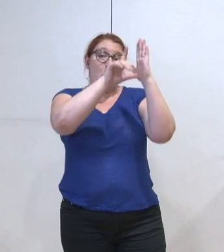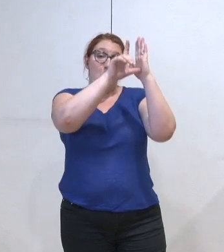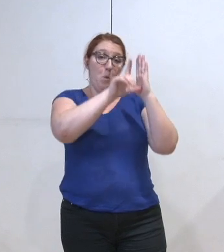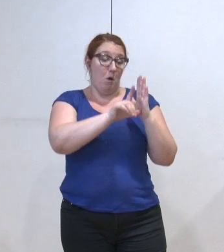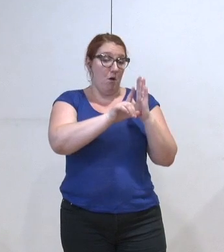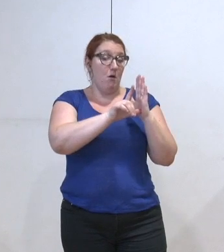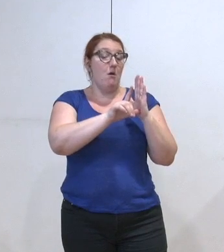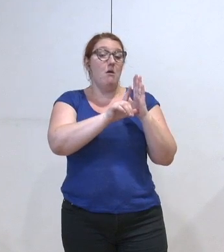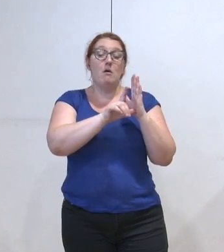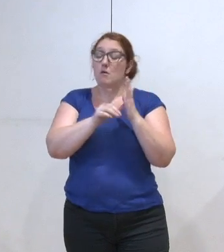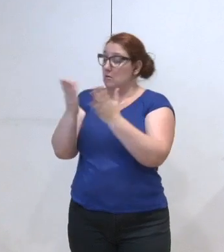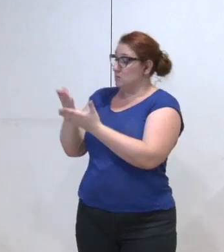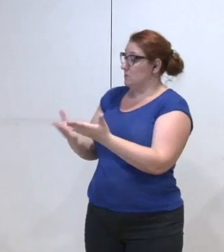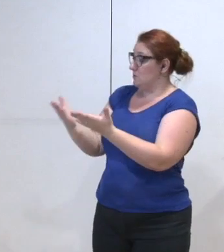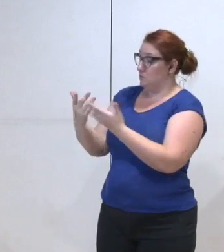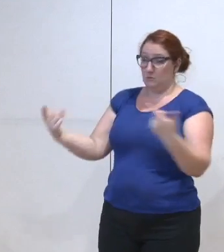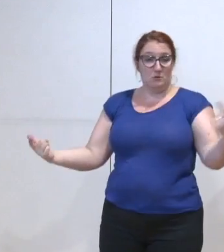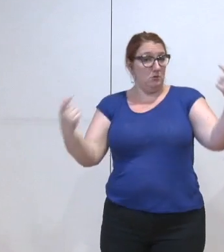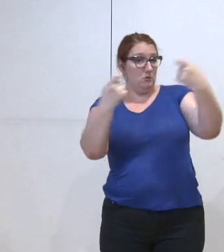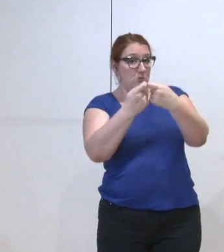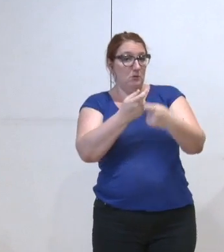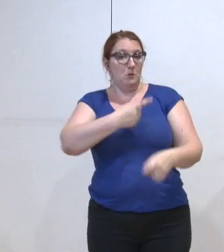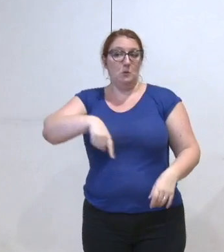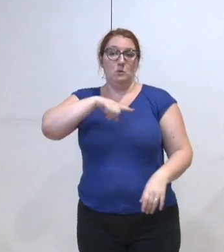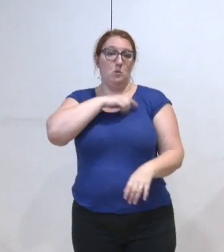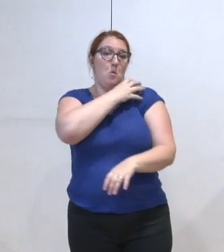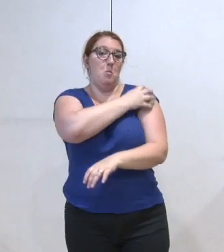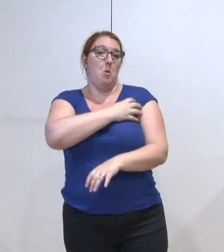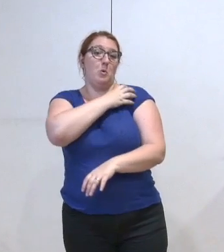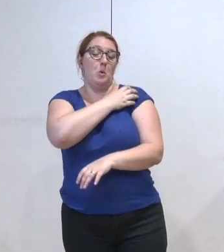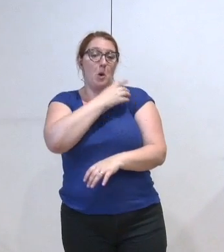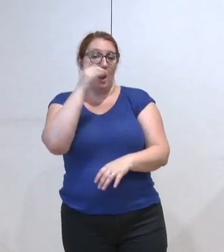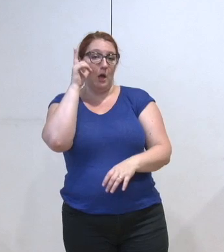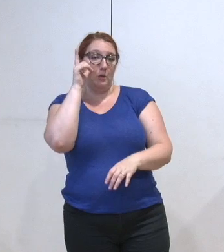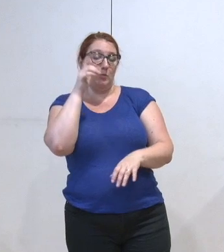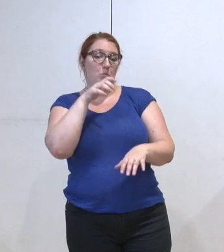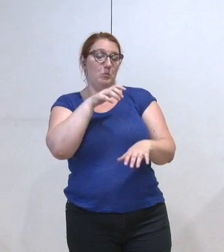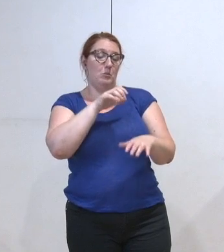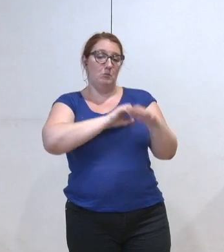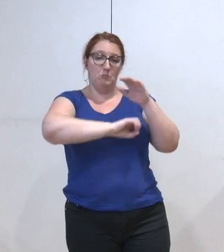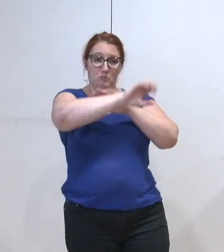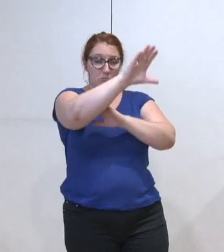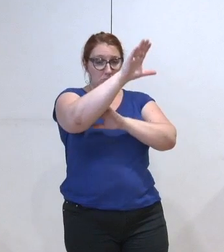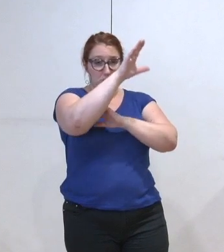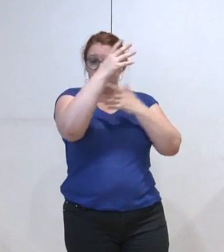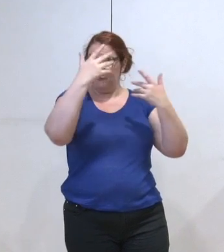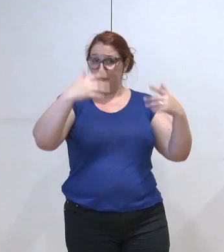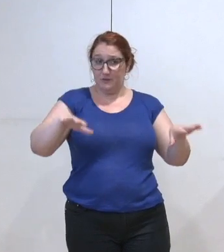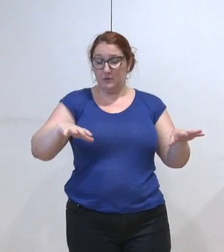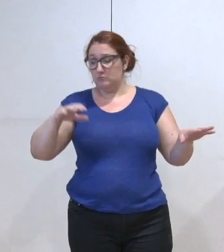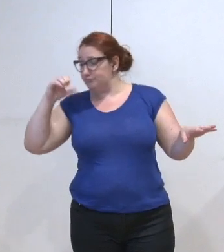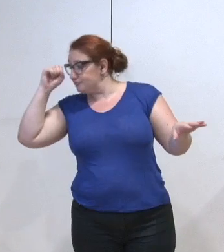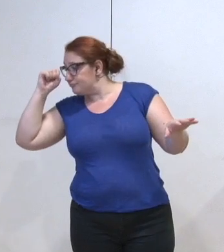signalements au procureur de la République euh à chaque fois que nous avons eu connaissance d'agissement de la sorte